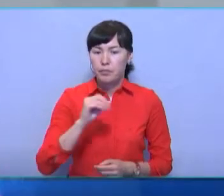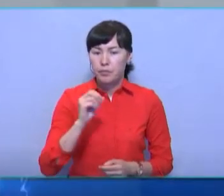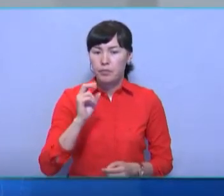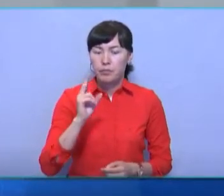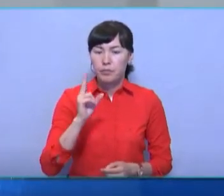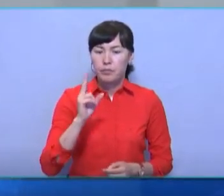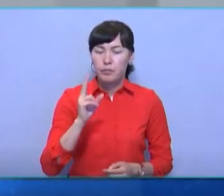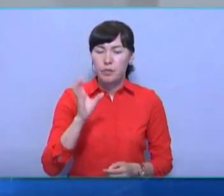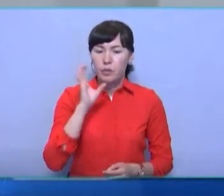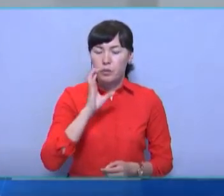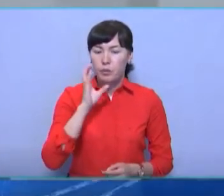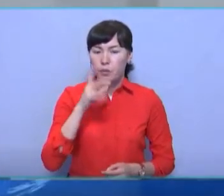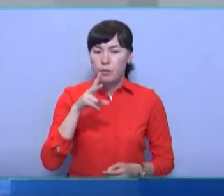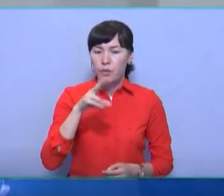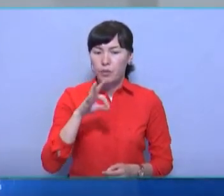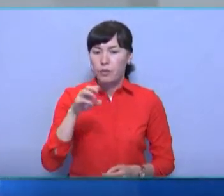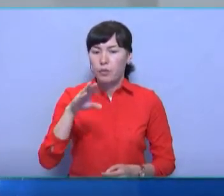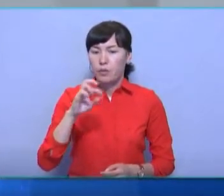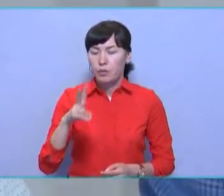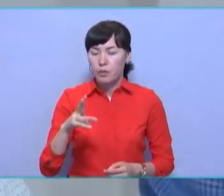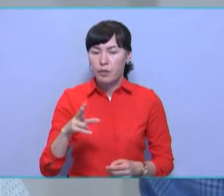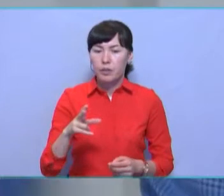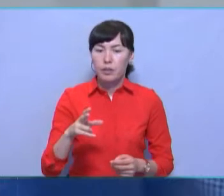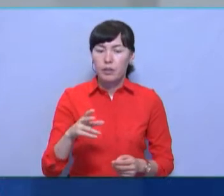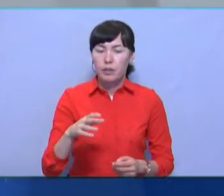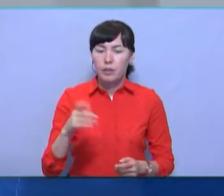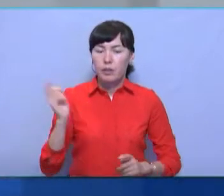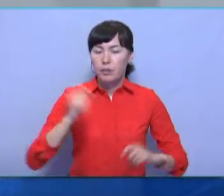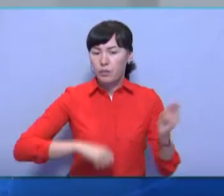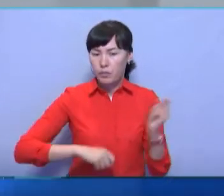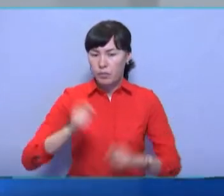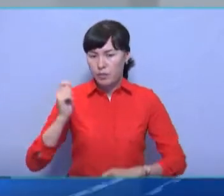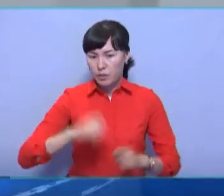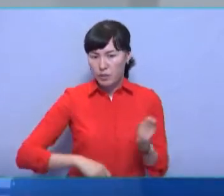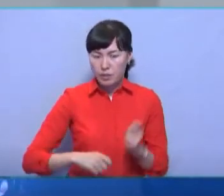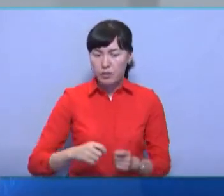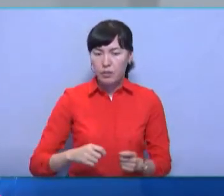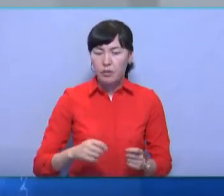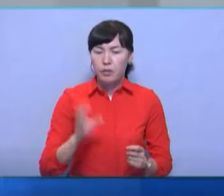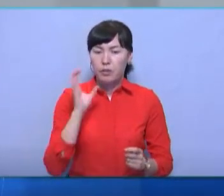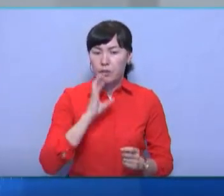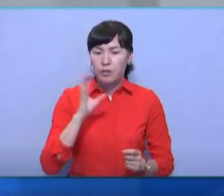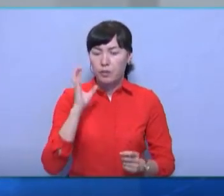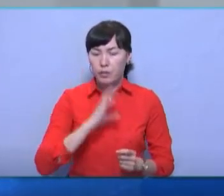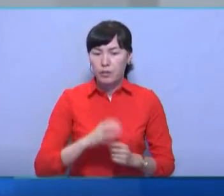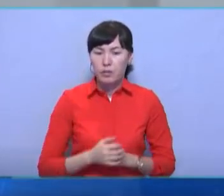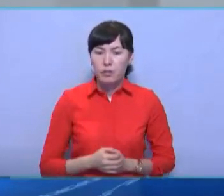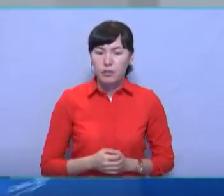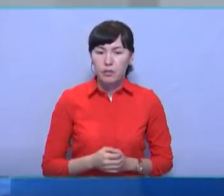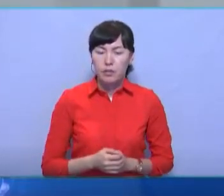қашықты арналарымыз тазартып, біз кездейсо жаңбыр, таудың жаңдай, қардың суынан